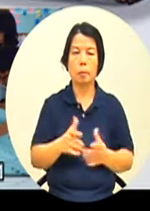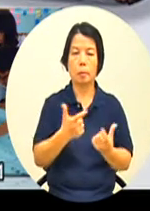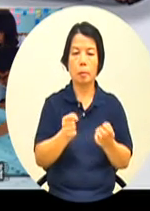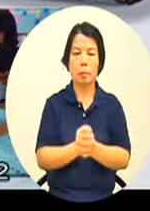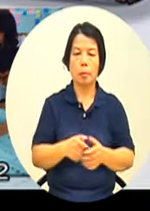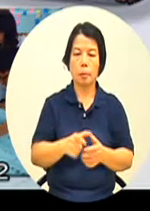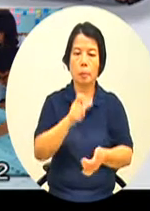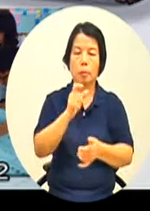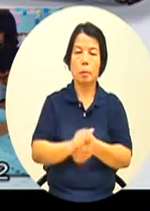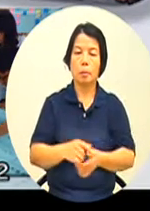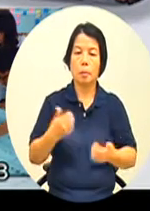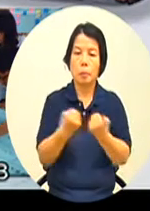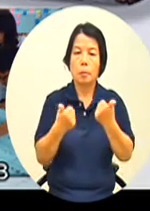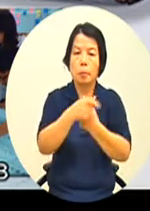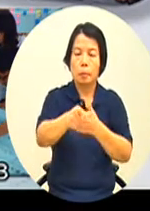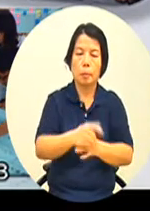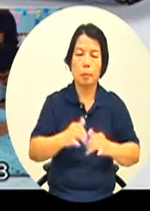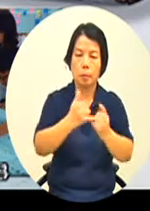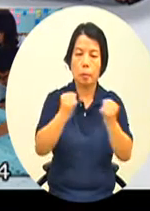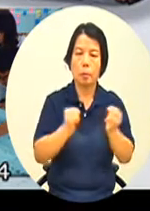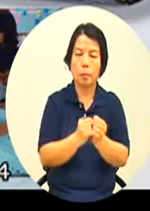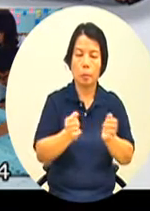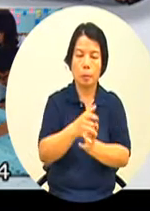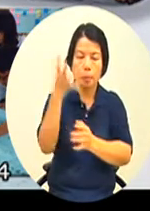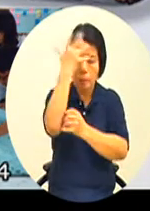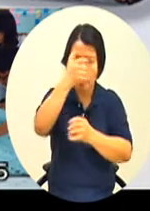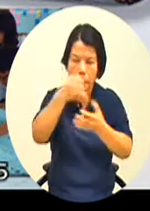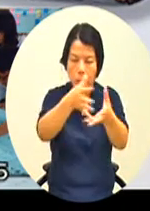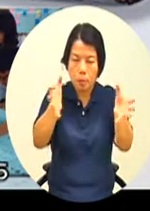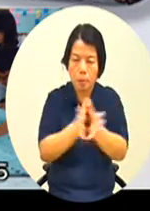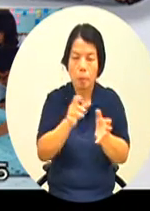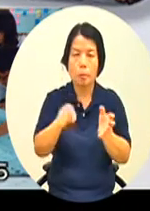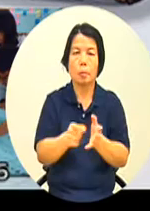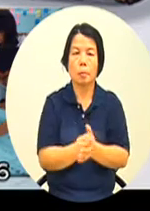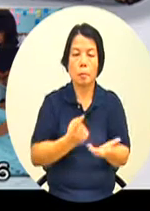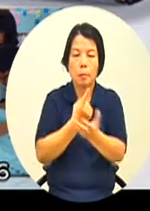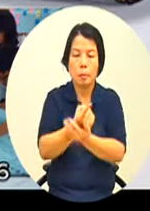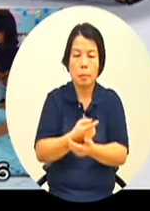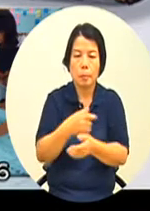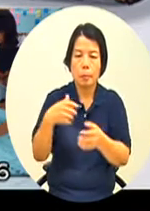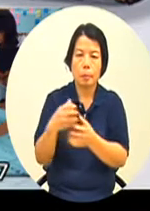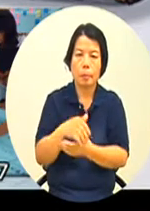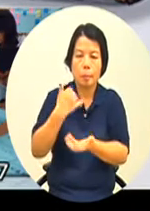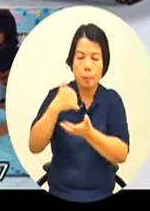式的妇女以及高龄长辈的参与式预算。